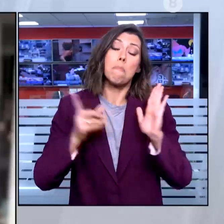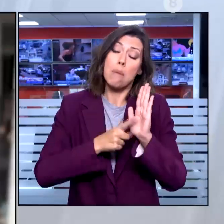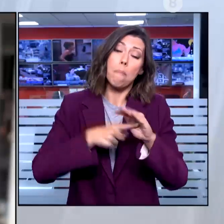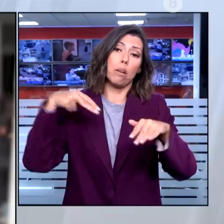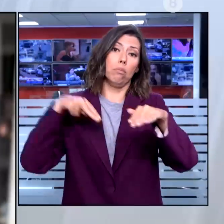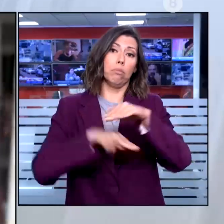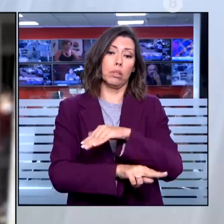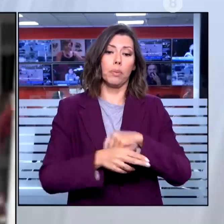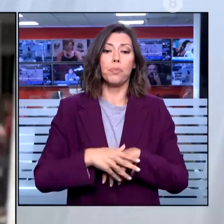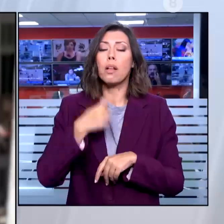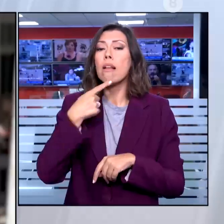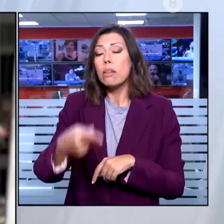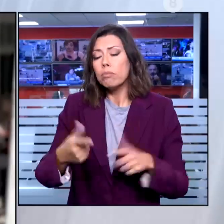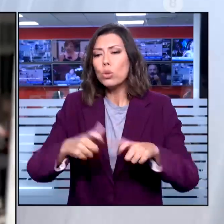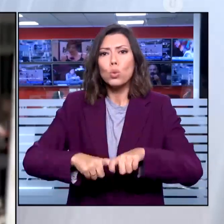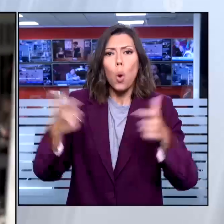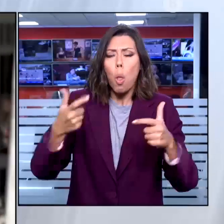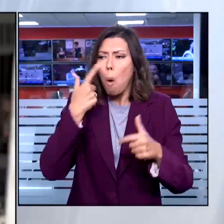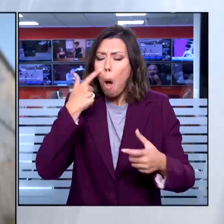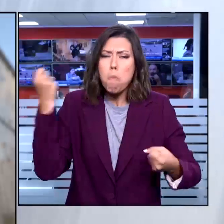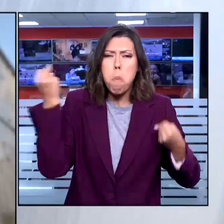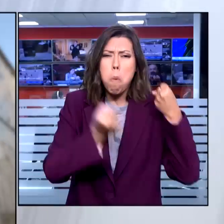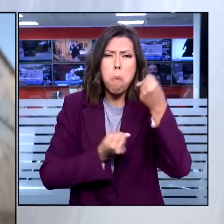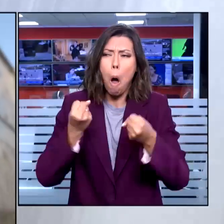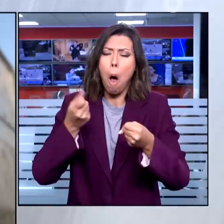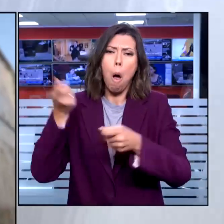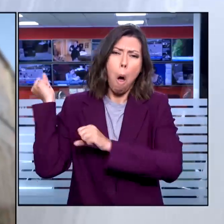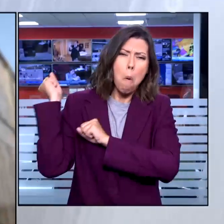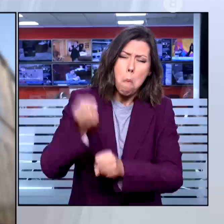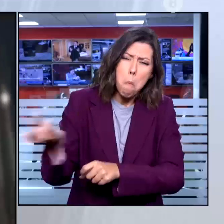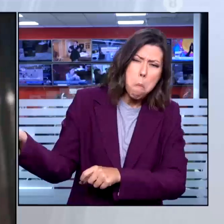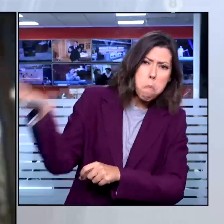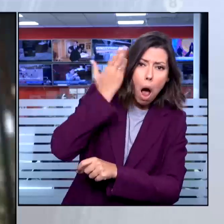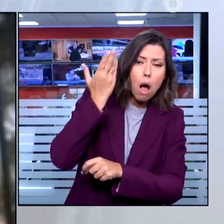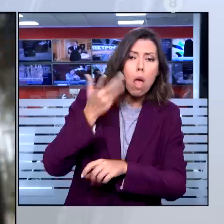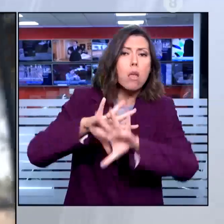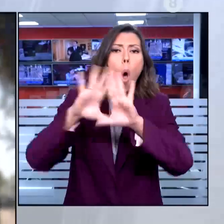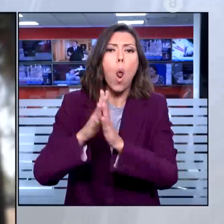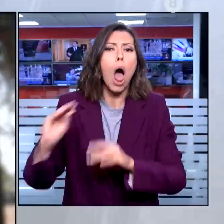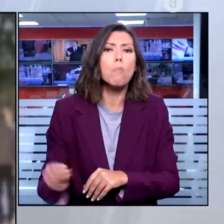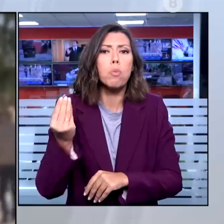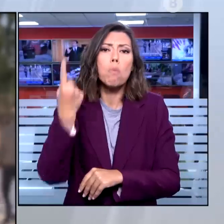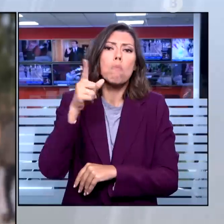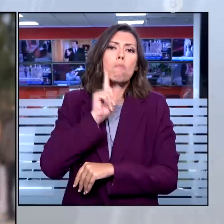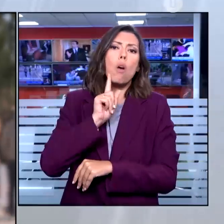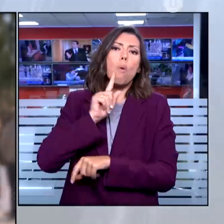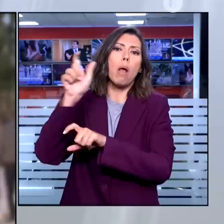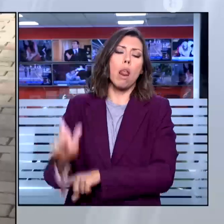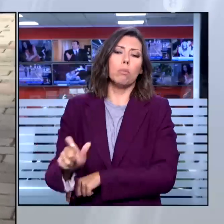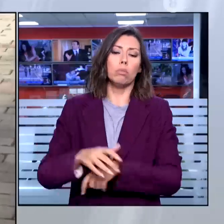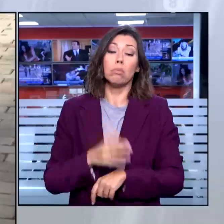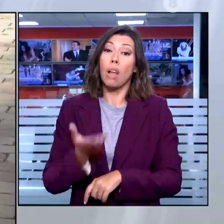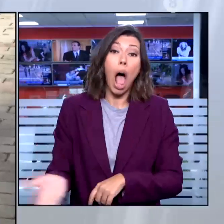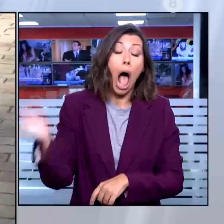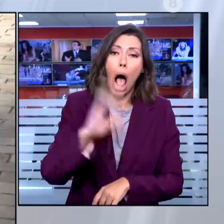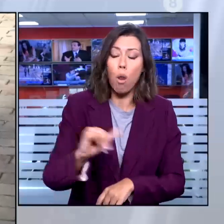μαγνητική. Στο σχολείο εδώ πέρα κάποιοι δίνανε κάποιες με ρόπαλα, κάποια παιδιά μικρά. Ξέρω απλά ότι χτυπήσαν για μια κοπέλα. Όσο απίστευτο και αν ακούγεται, δύο 10χρονα κορίτσια